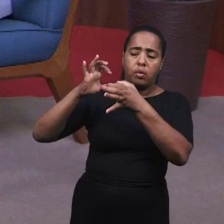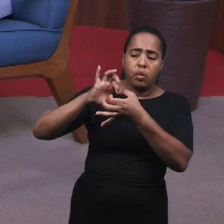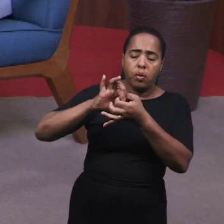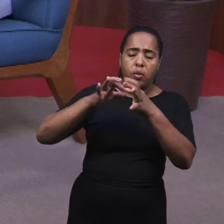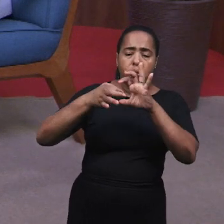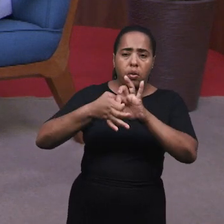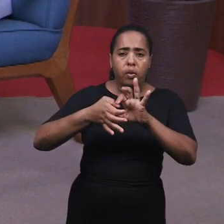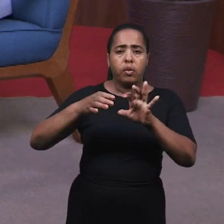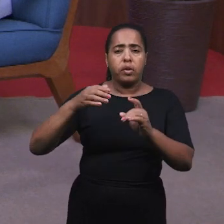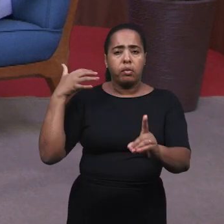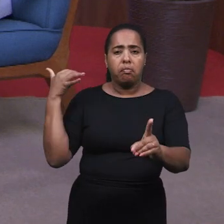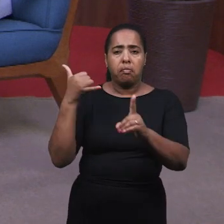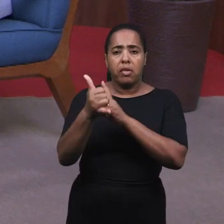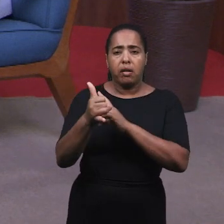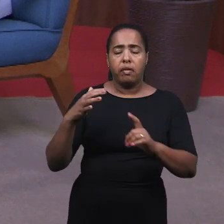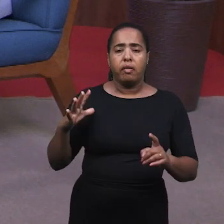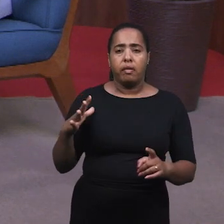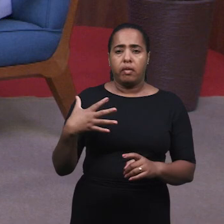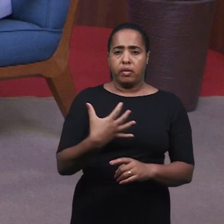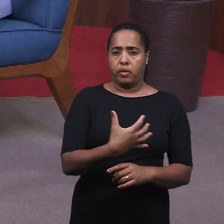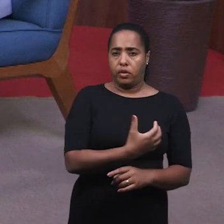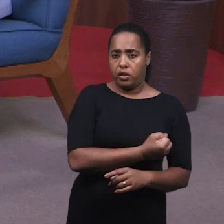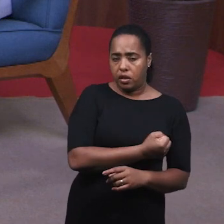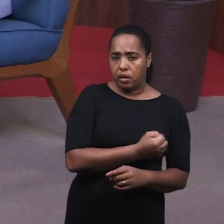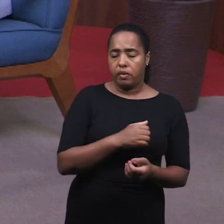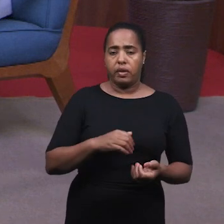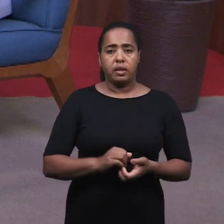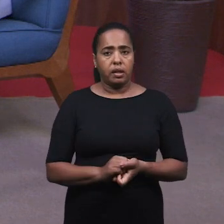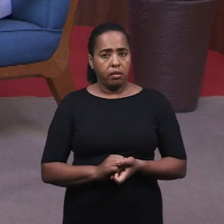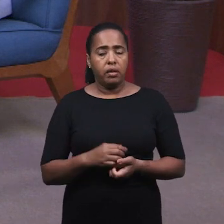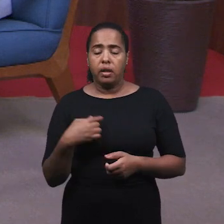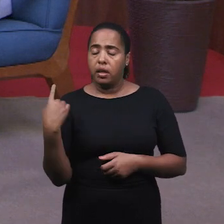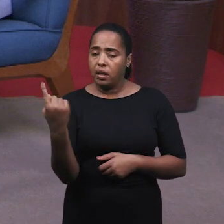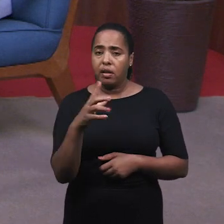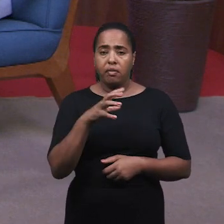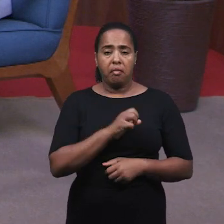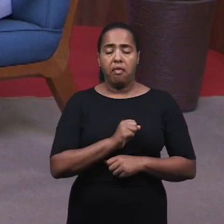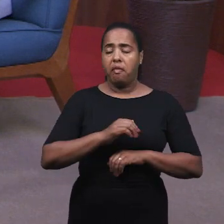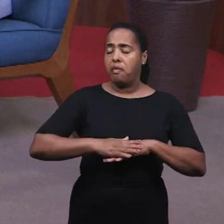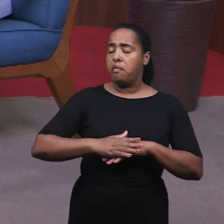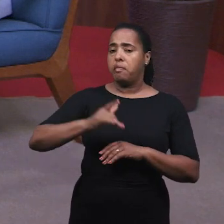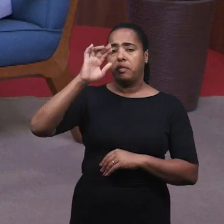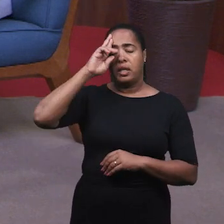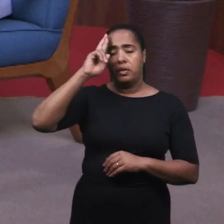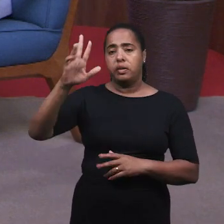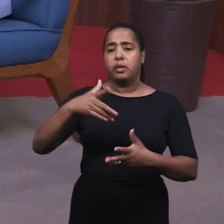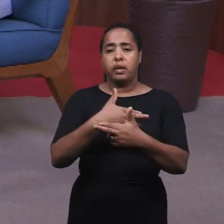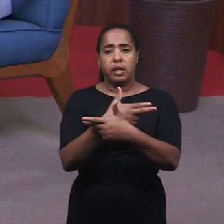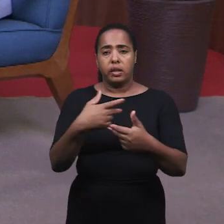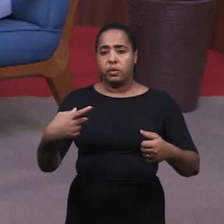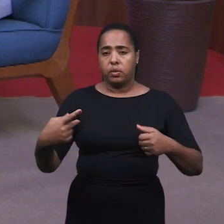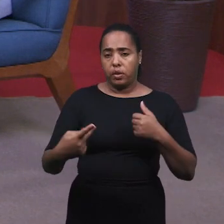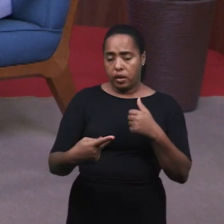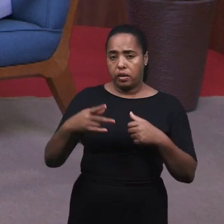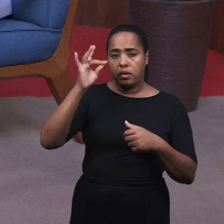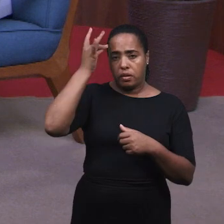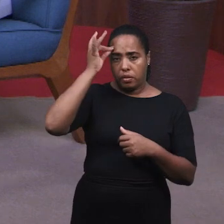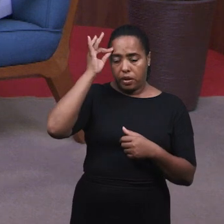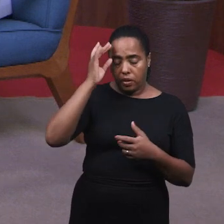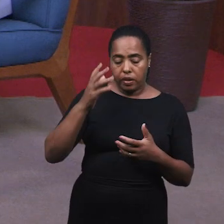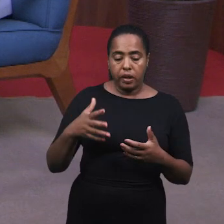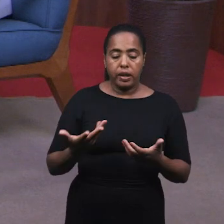contexte prophétique de salut. Et de la même manière, nous allons aimer davantage le Seigneur, aimer davantage les